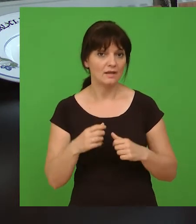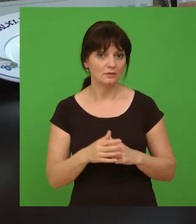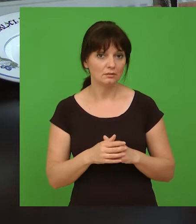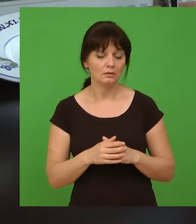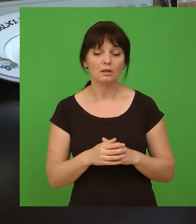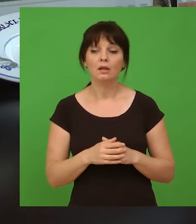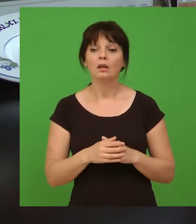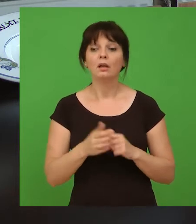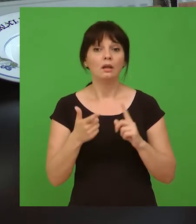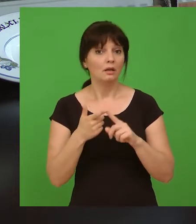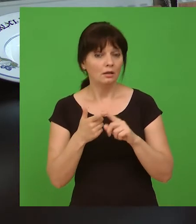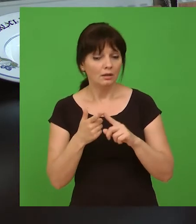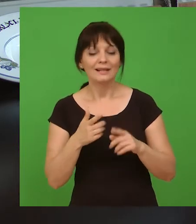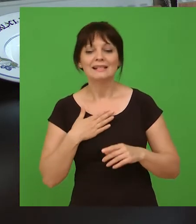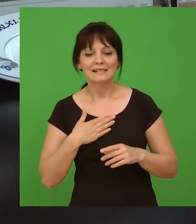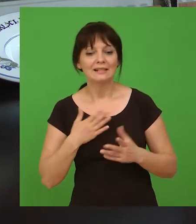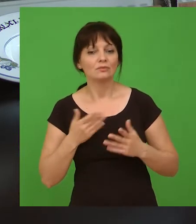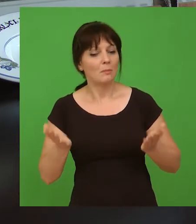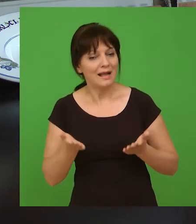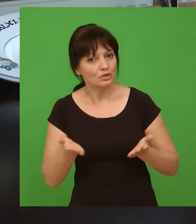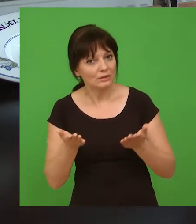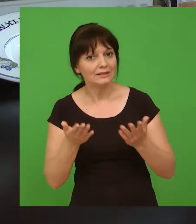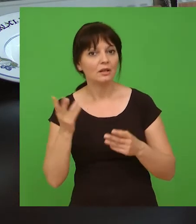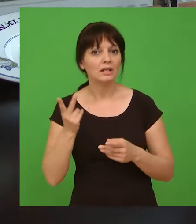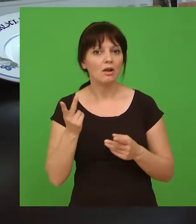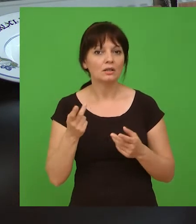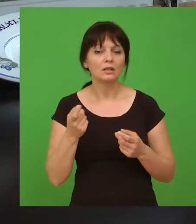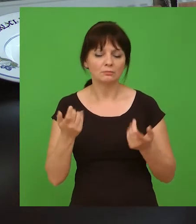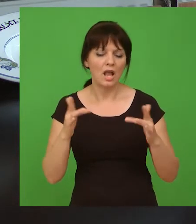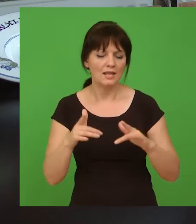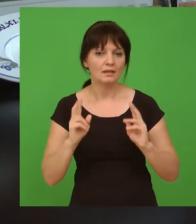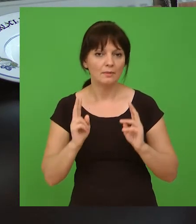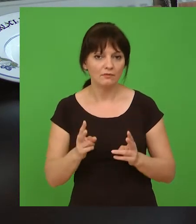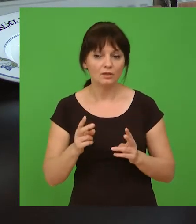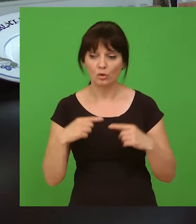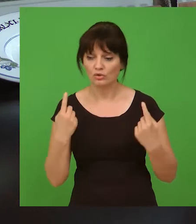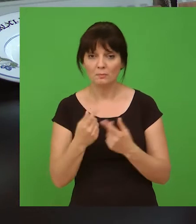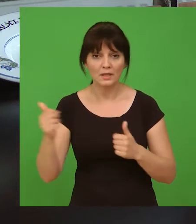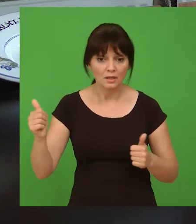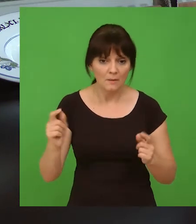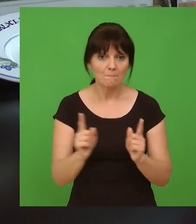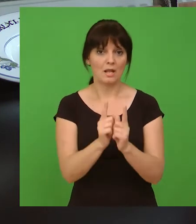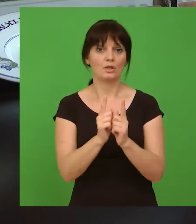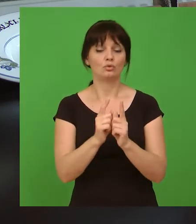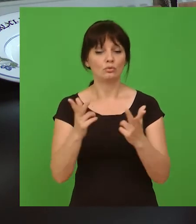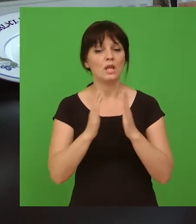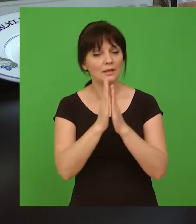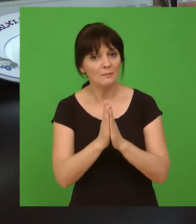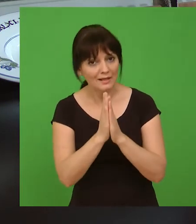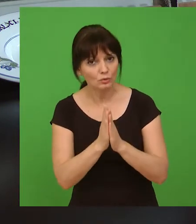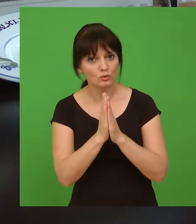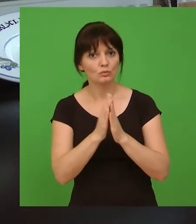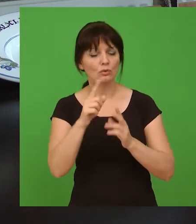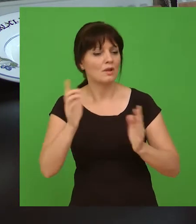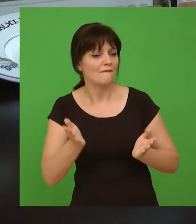össze, hogy bátorítsuk azokat, akik ebben a helyzetben vannak, hogy mellettük állunk, hogy imádkozunk értük, hogy fölemeljük